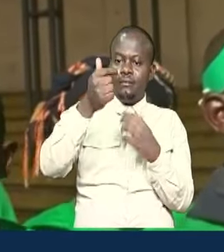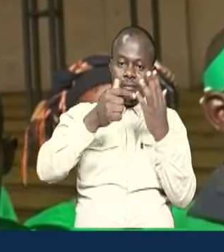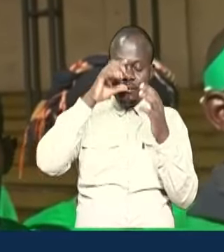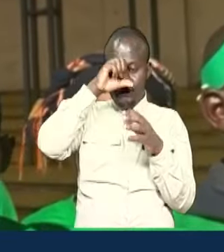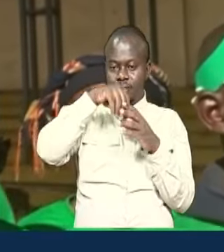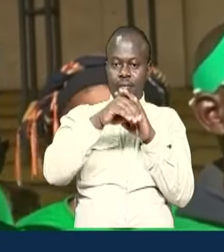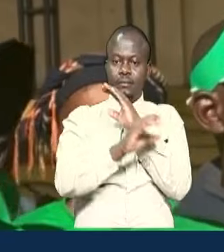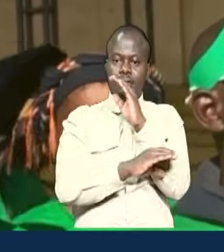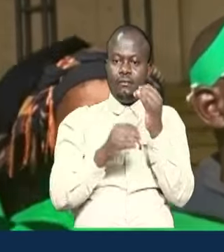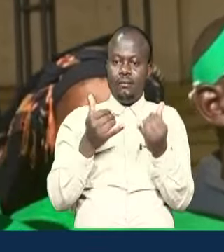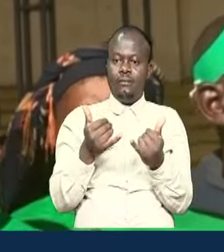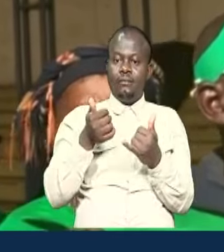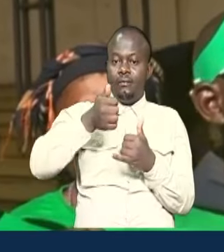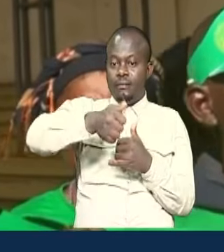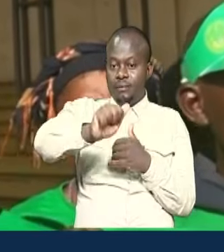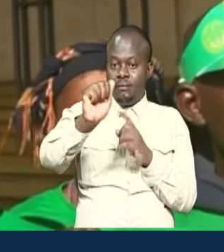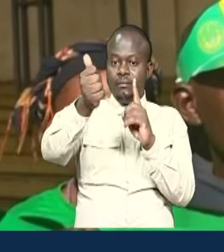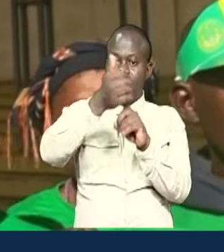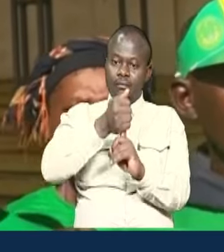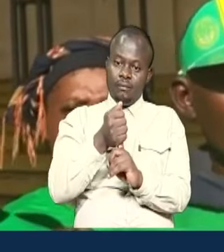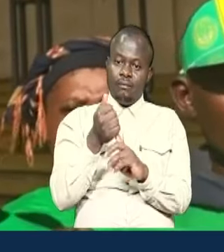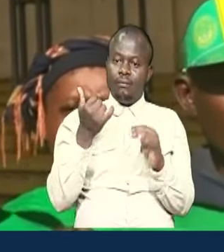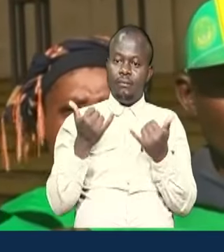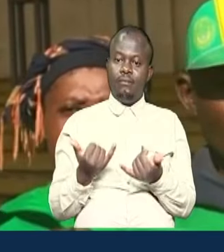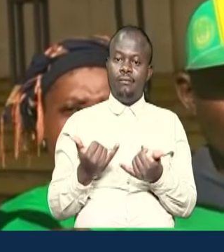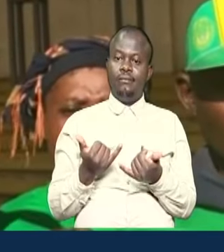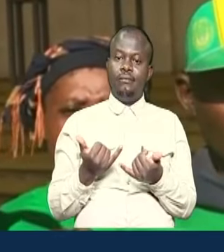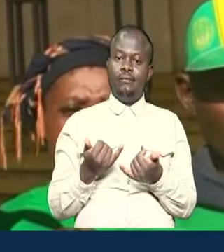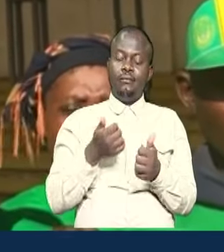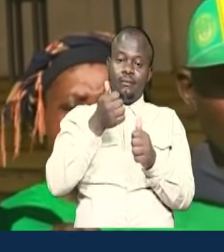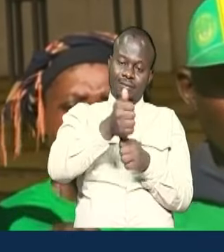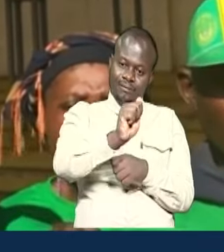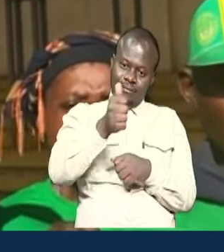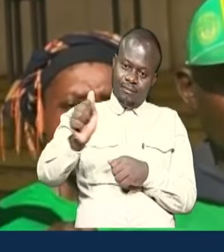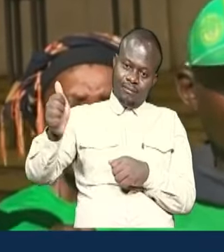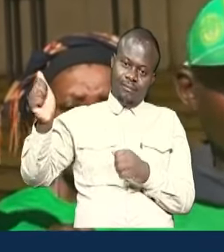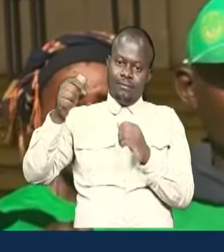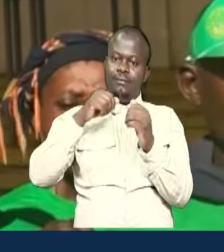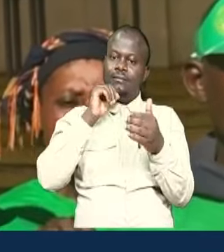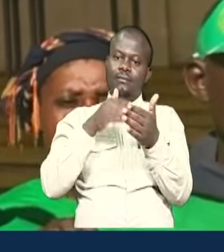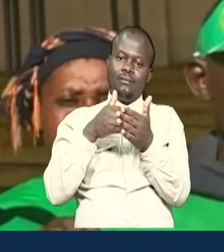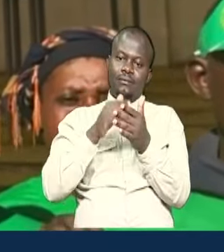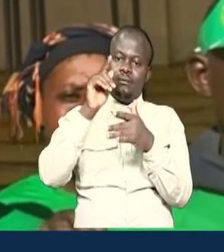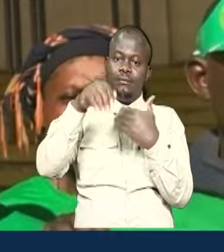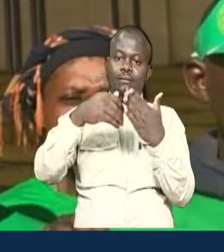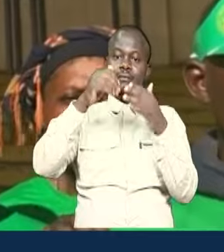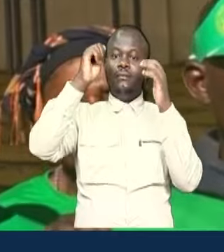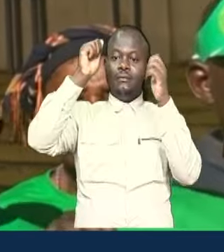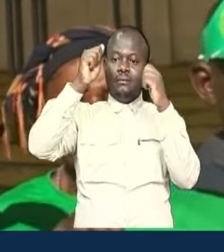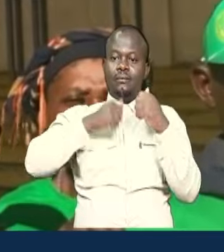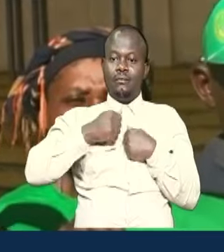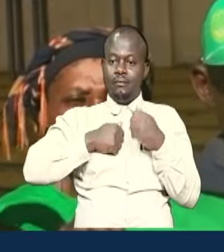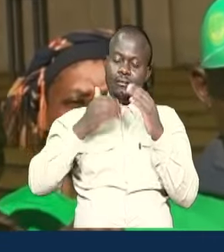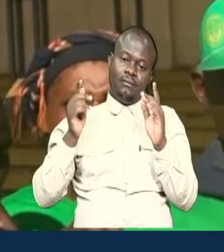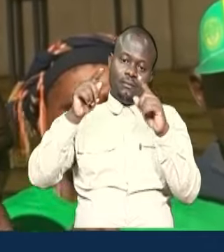iki gihugu. Ibyo rero byagezweho, aho buri shyaka riza nta nkomyi rikaza rikiyamamaza, abanyarwanda